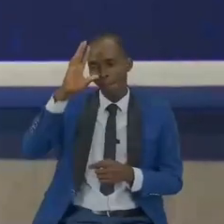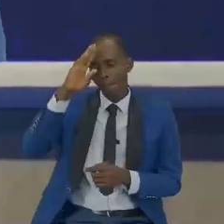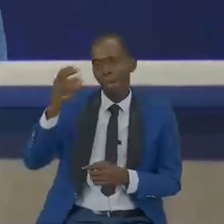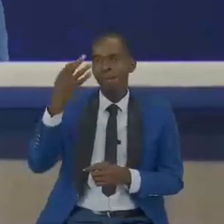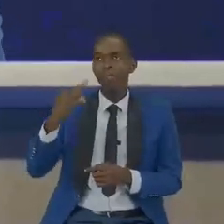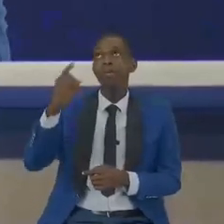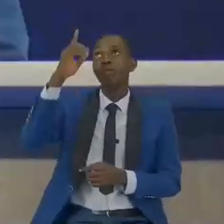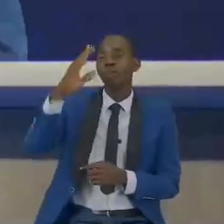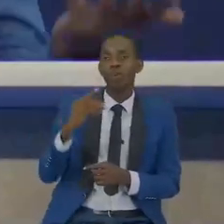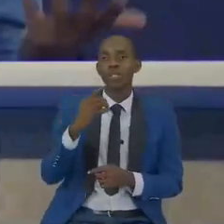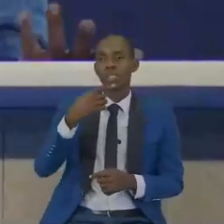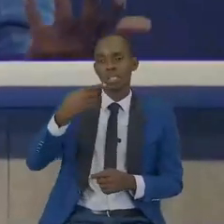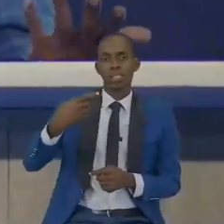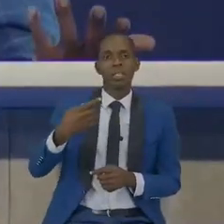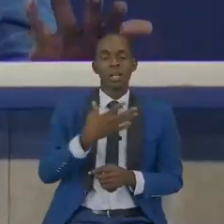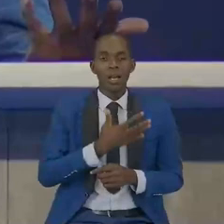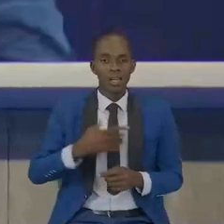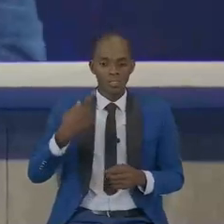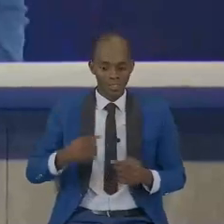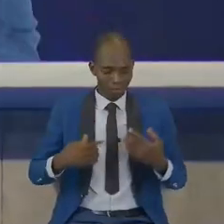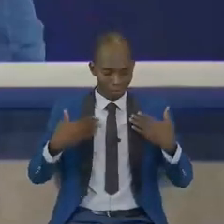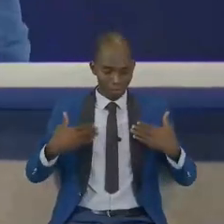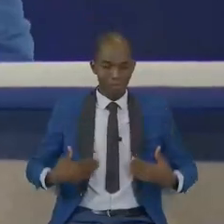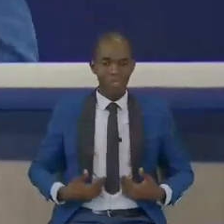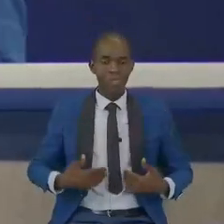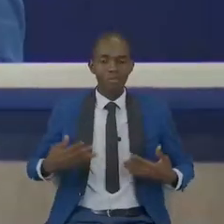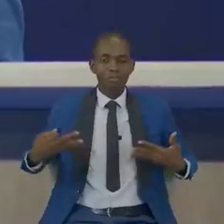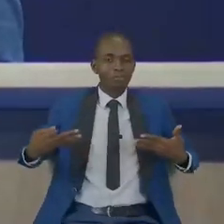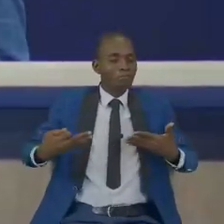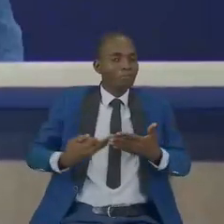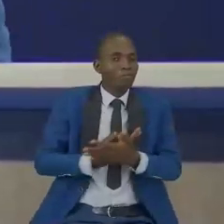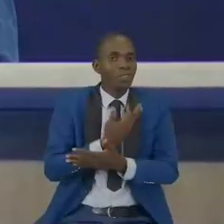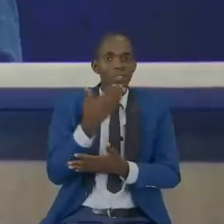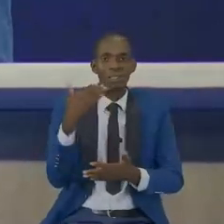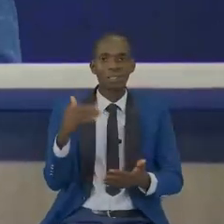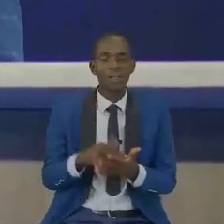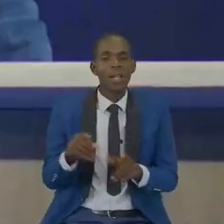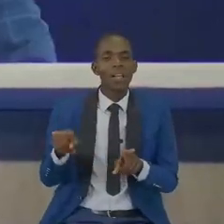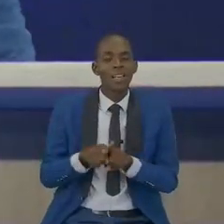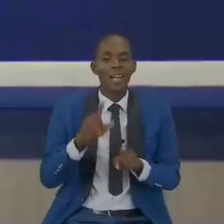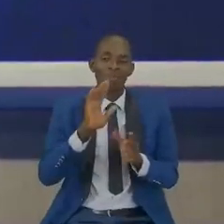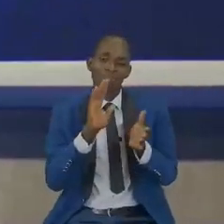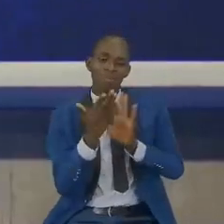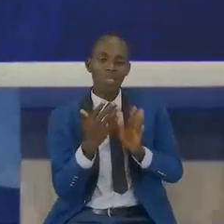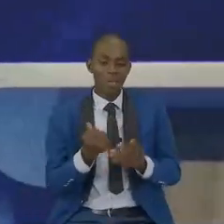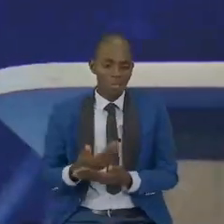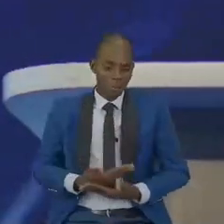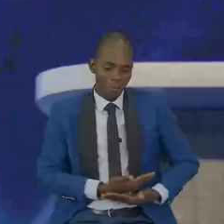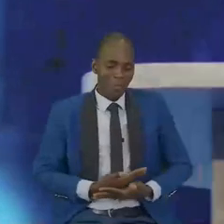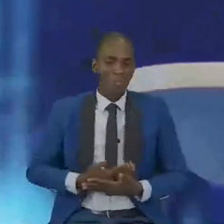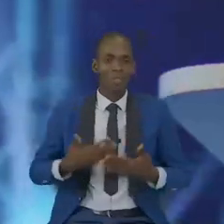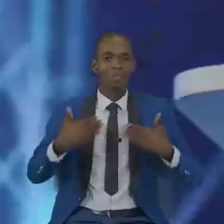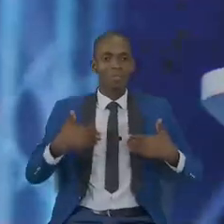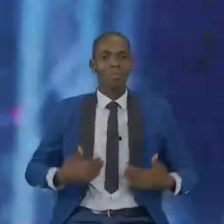dans le Jourdain selon la parole de l'homme de Dieu. Et sa chair redevint comme la